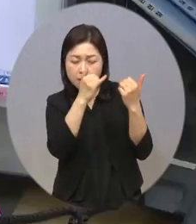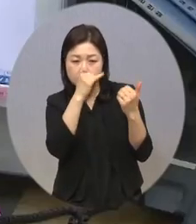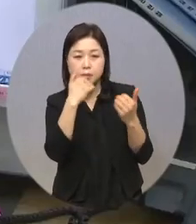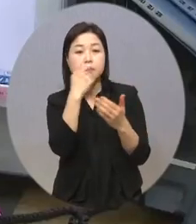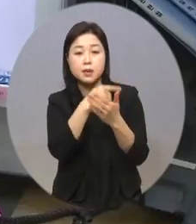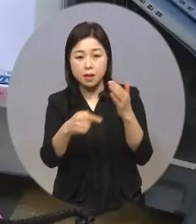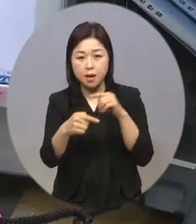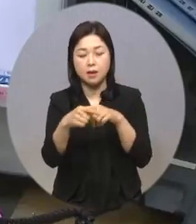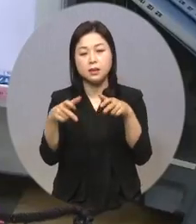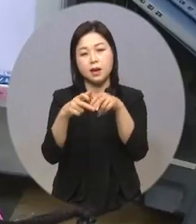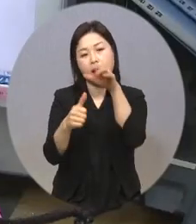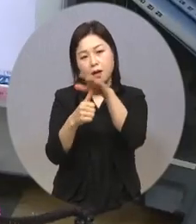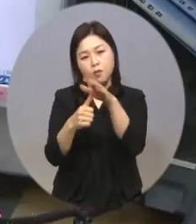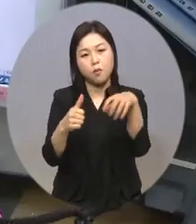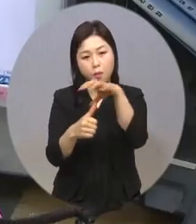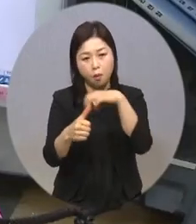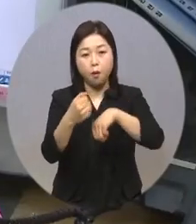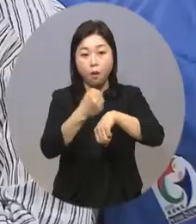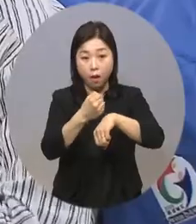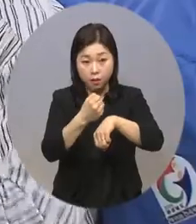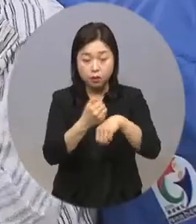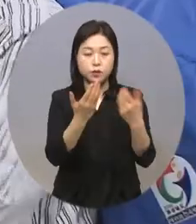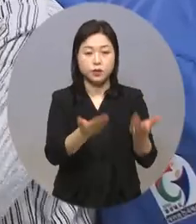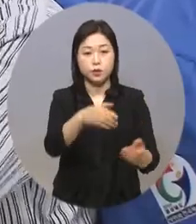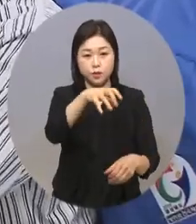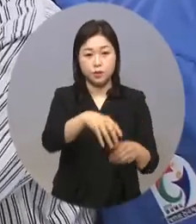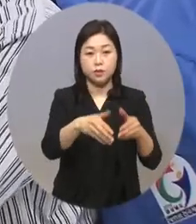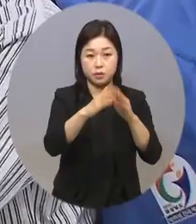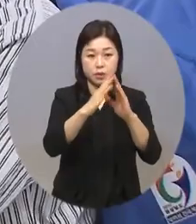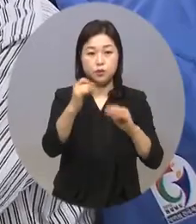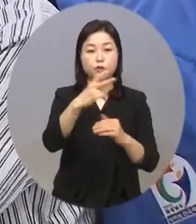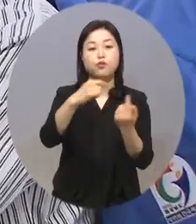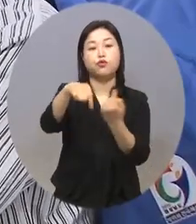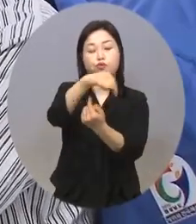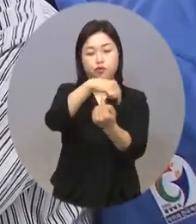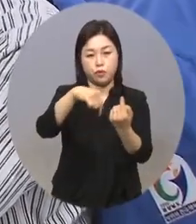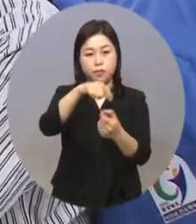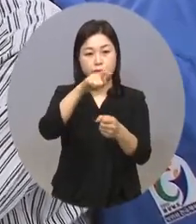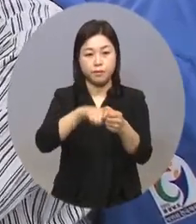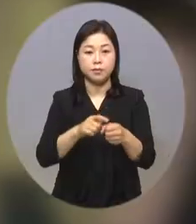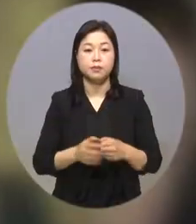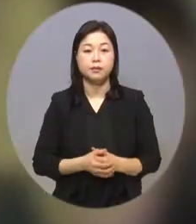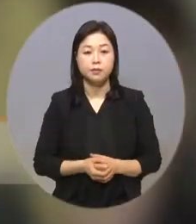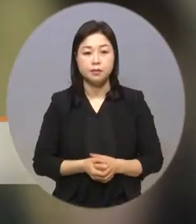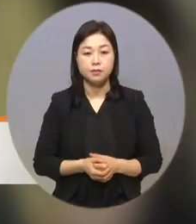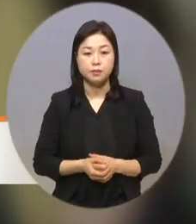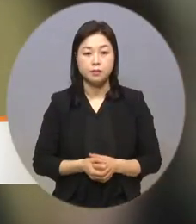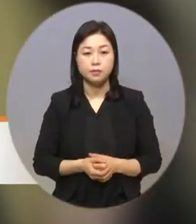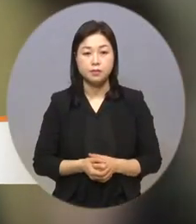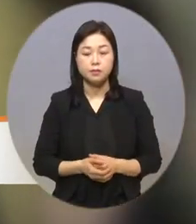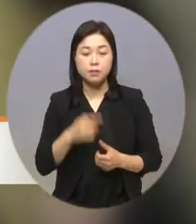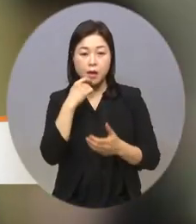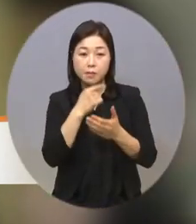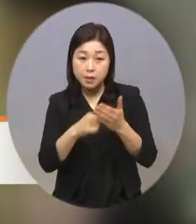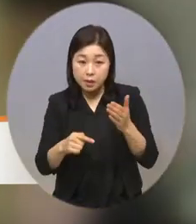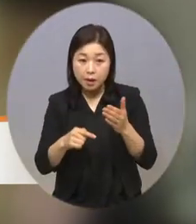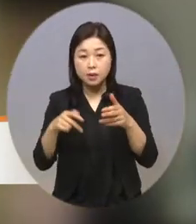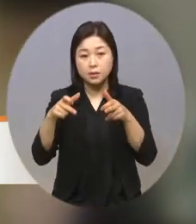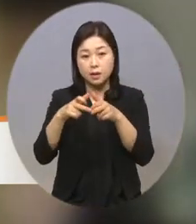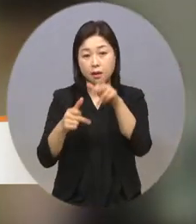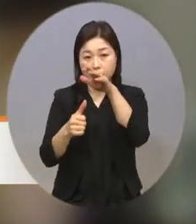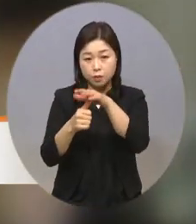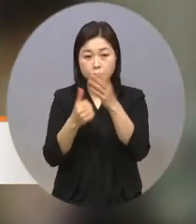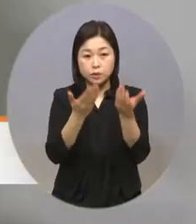장애아동의 보호를 위한 피해 장애아동쉼터의 설치와 운영을 위한 것입니다. 피해 장애 아동 쉼터는